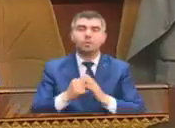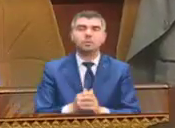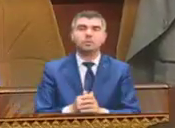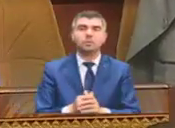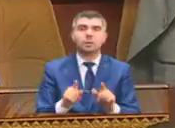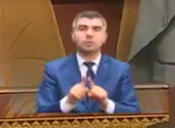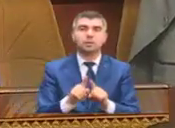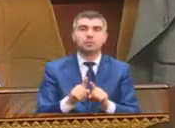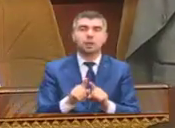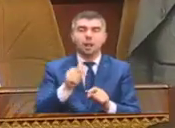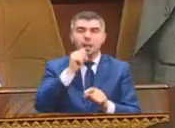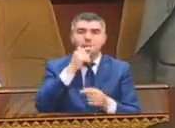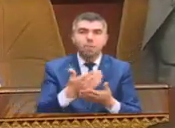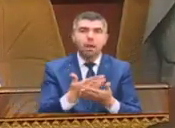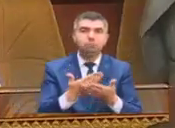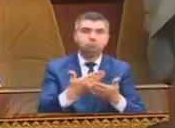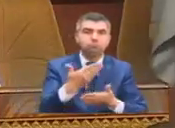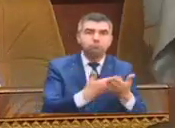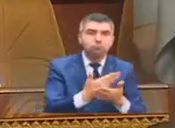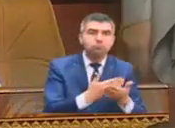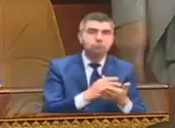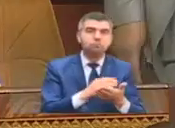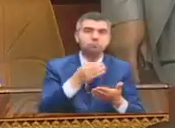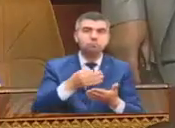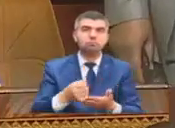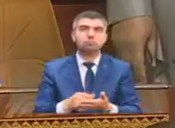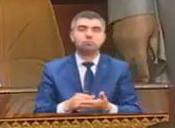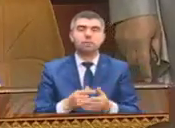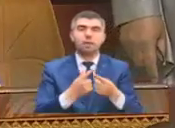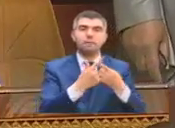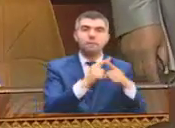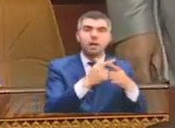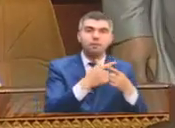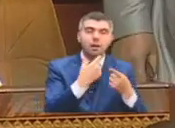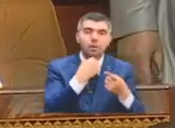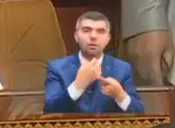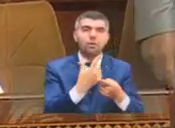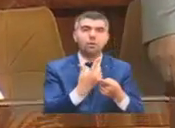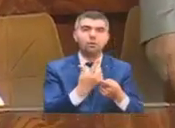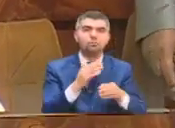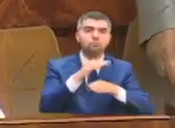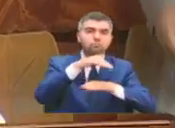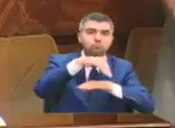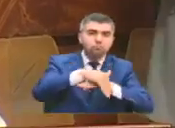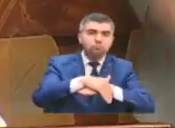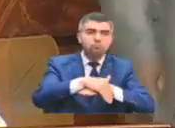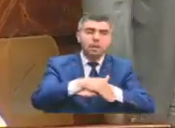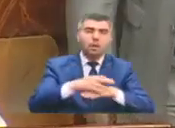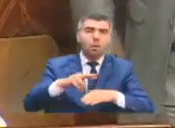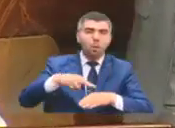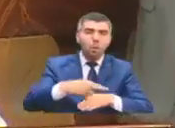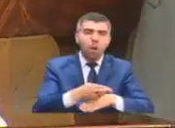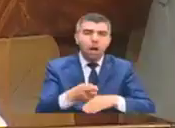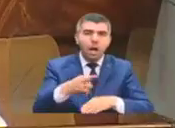مائية تتوفر على مصادر غنية من منشآت وسدود مائية وأحواض ومنابع وشلالات مثل أزود